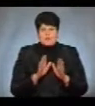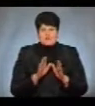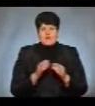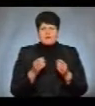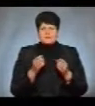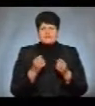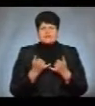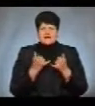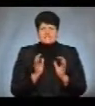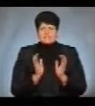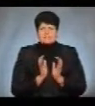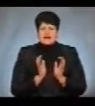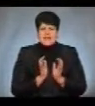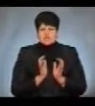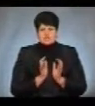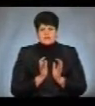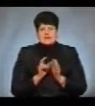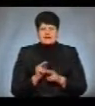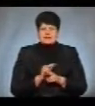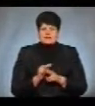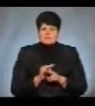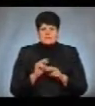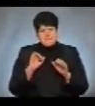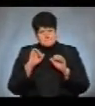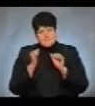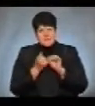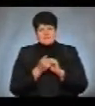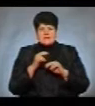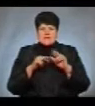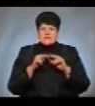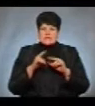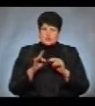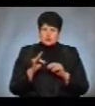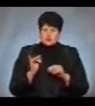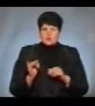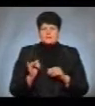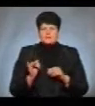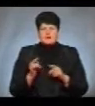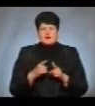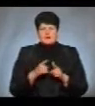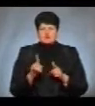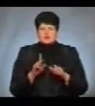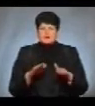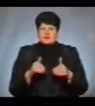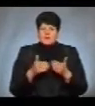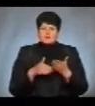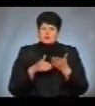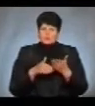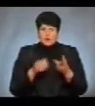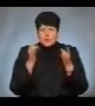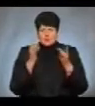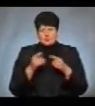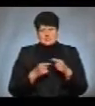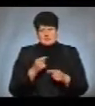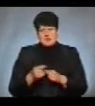для збереження або реставрації пам'ятки архітектури, щоб надати допомогу як культурній